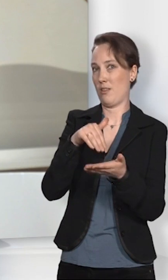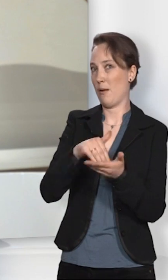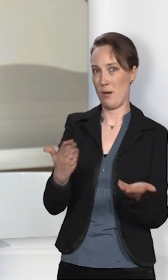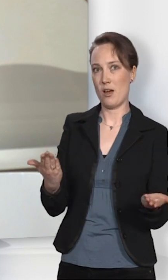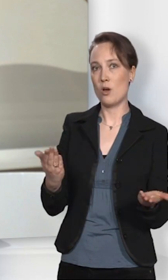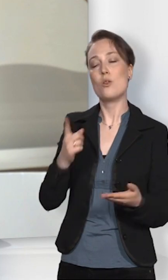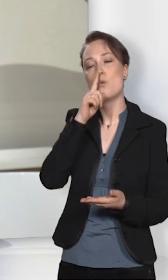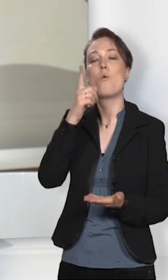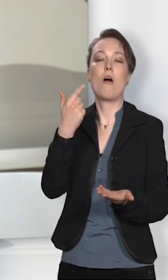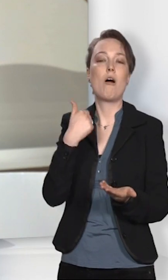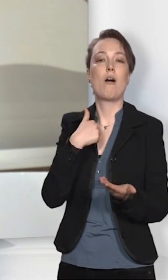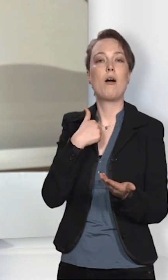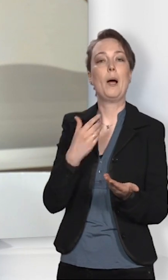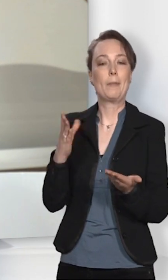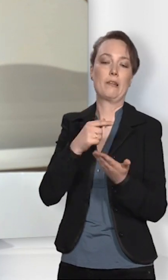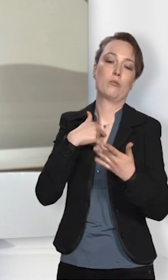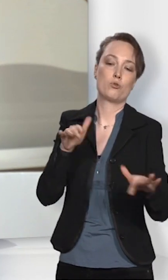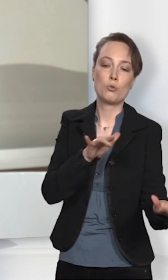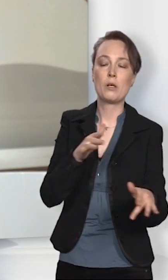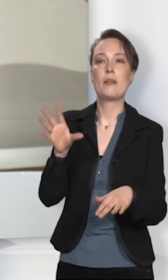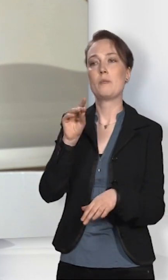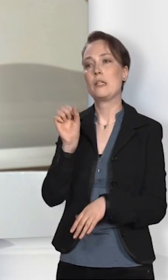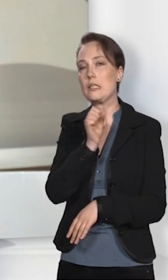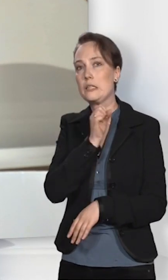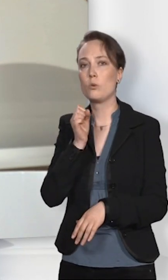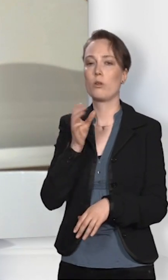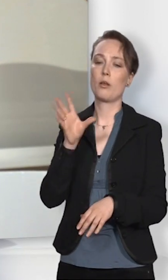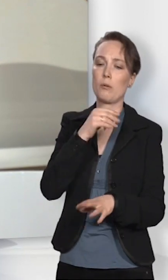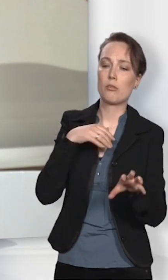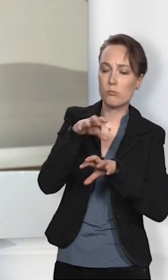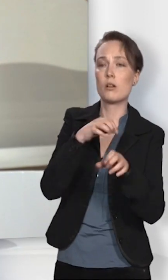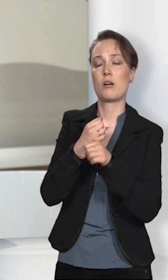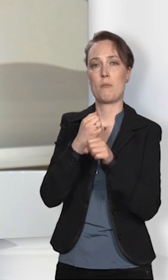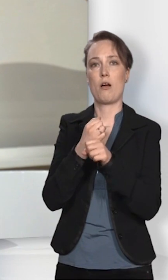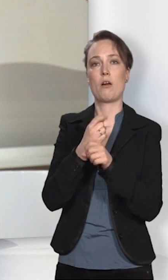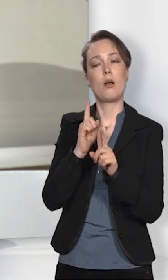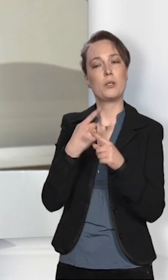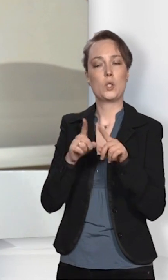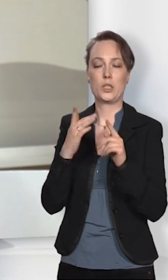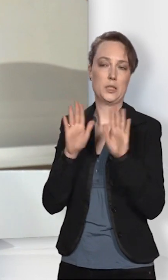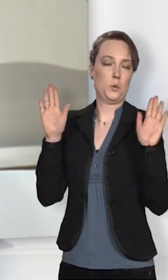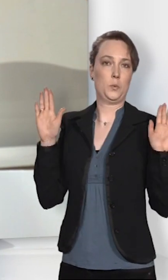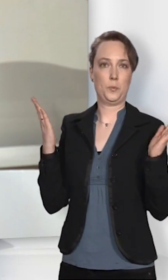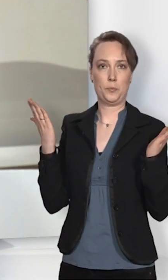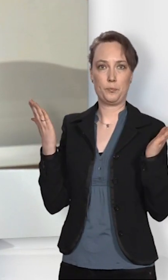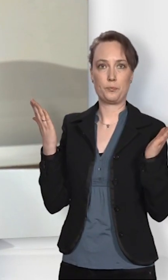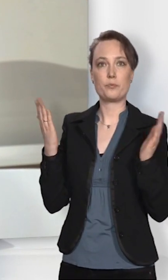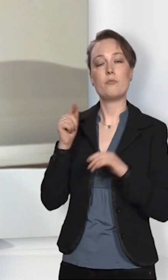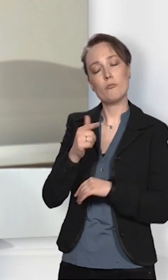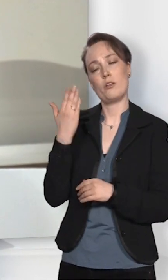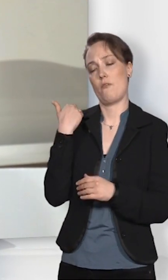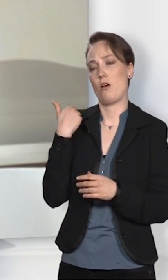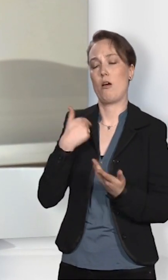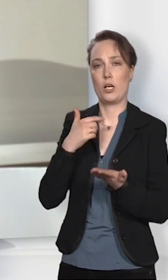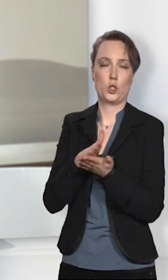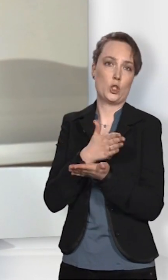dass man halt eben auf dem Stück gespielt, gesungen, arrangiert und noch was gemacht hat. Aber das ist eine bestimmte Entscheidung,